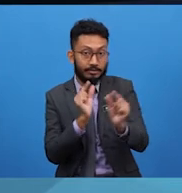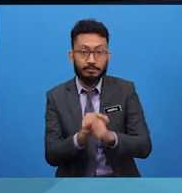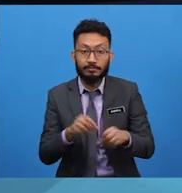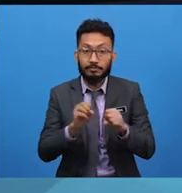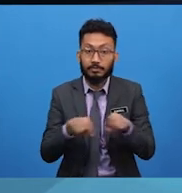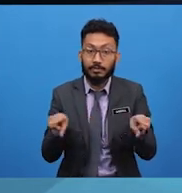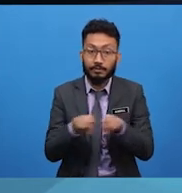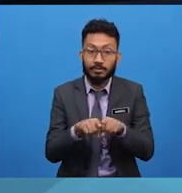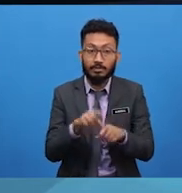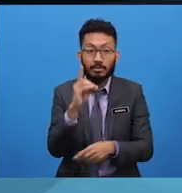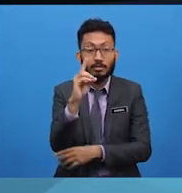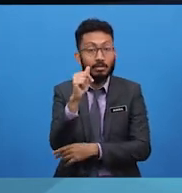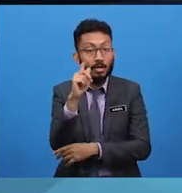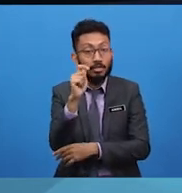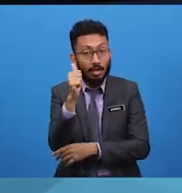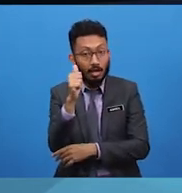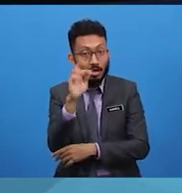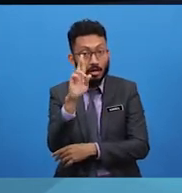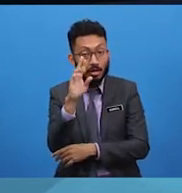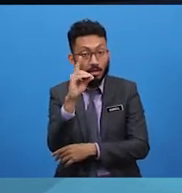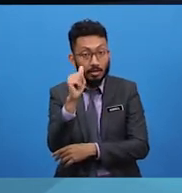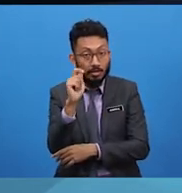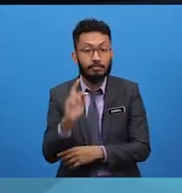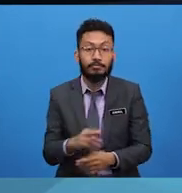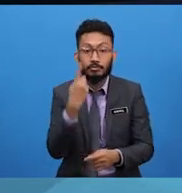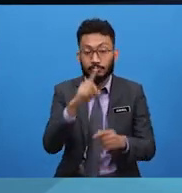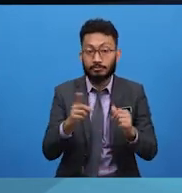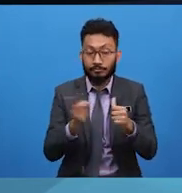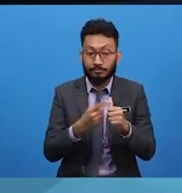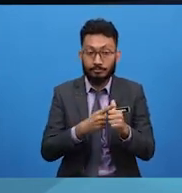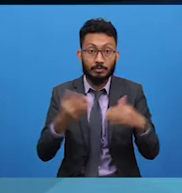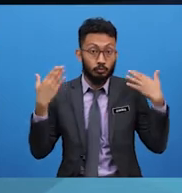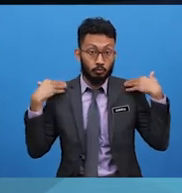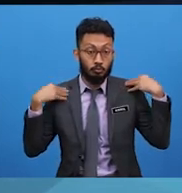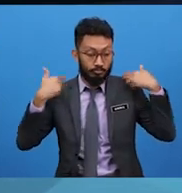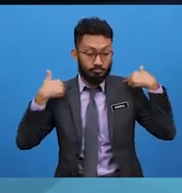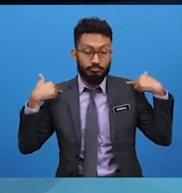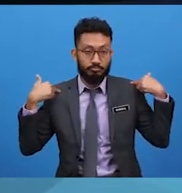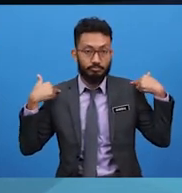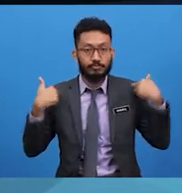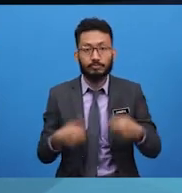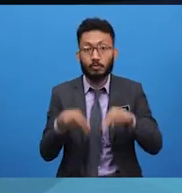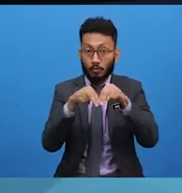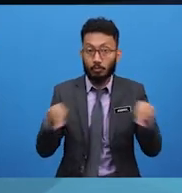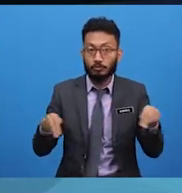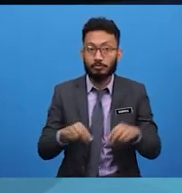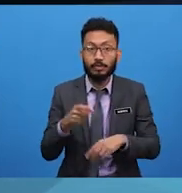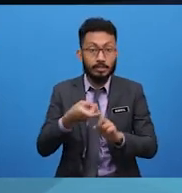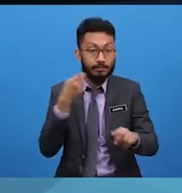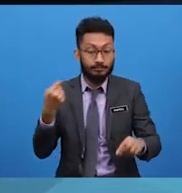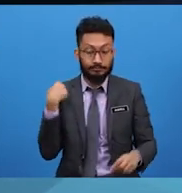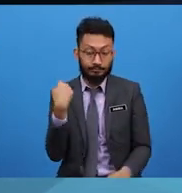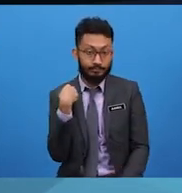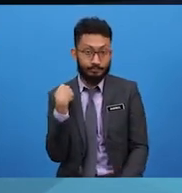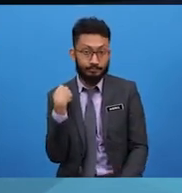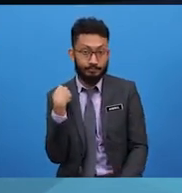Pertama, ukuran bahagian bahu. Begini ya murid-murid, ukur dari sendi bahu kanan ke